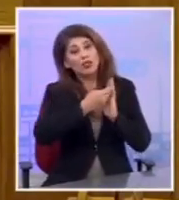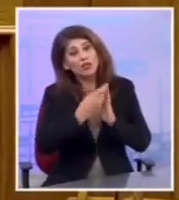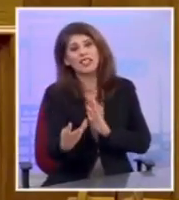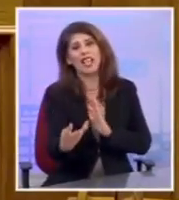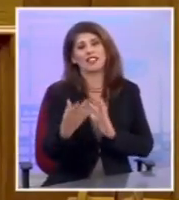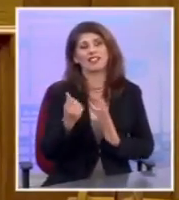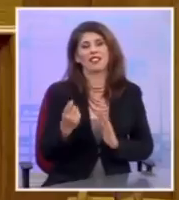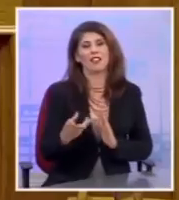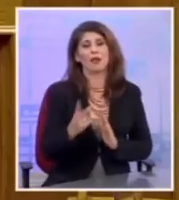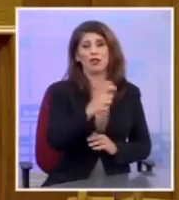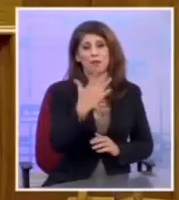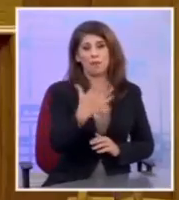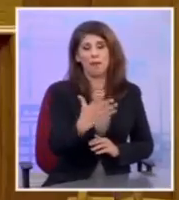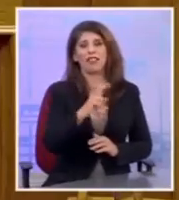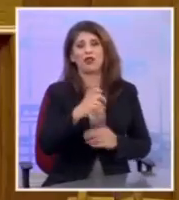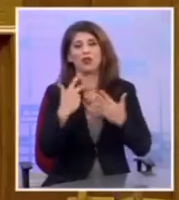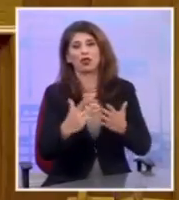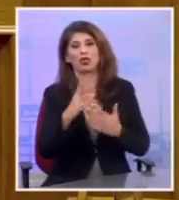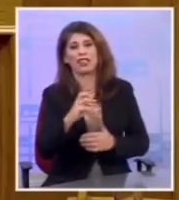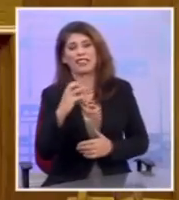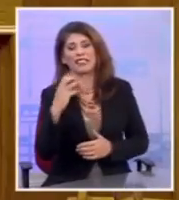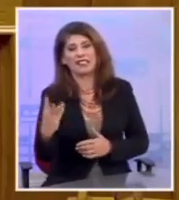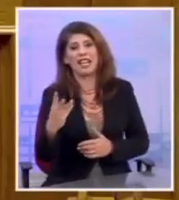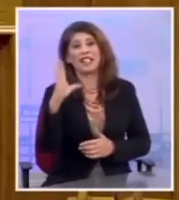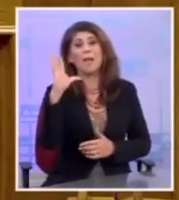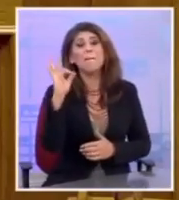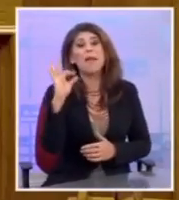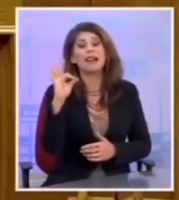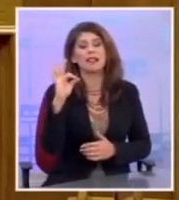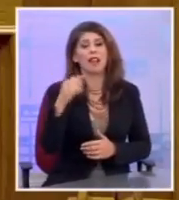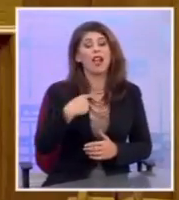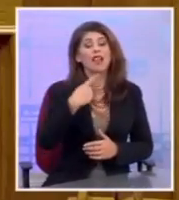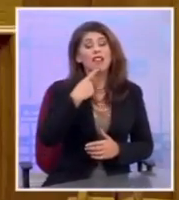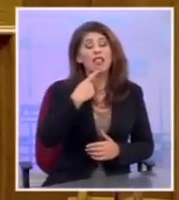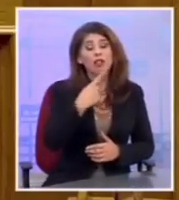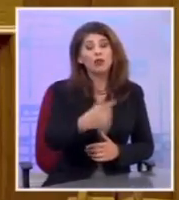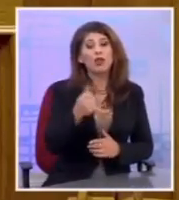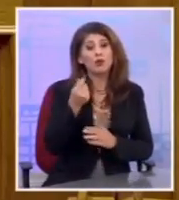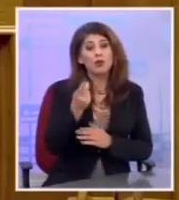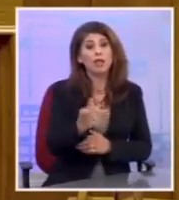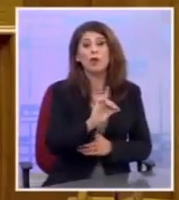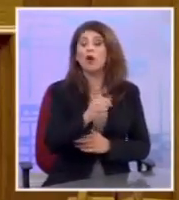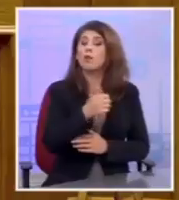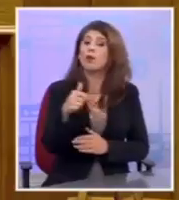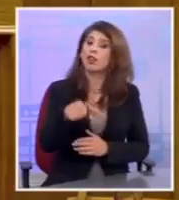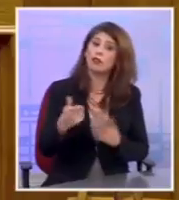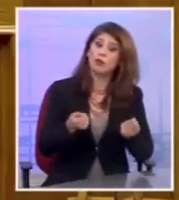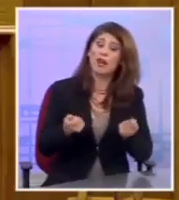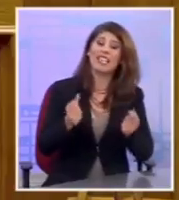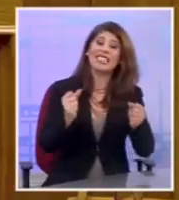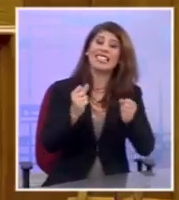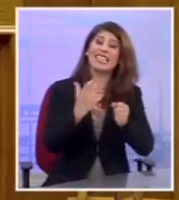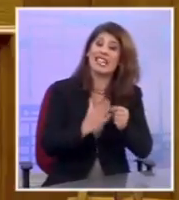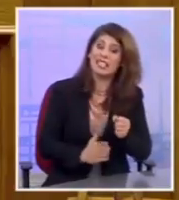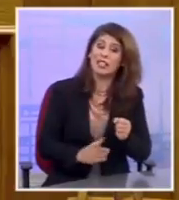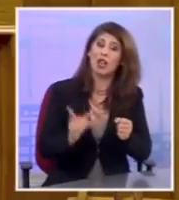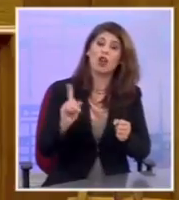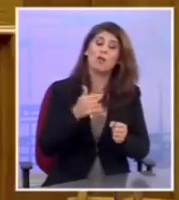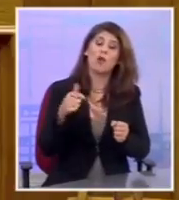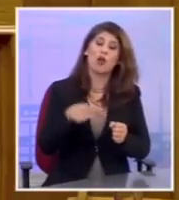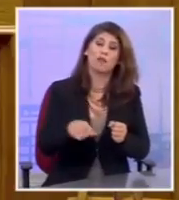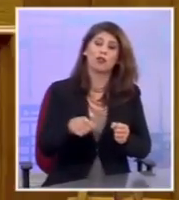αριθμούς. 25, 28, 33 και 50. Και θα τους λέω όχι μόνο για αυτό που έγινε στην κρίση, όχι μόνο για